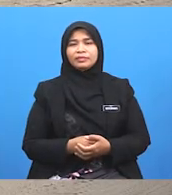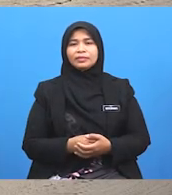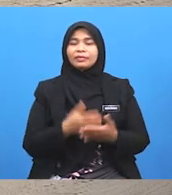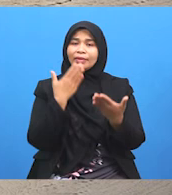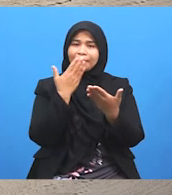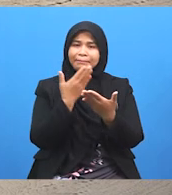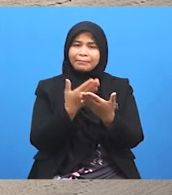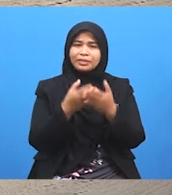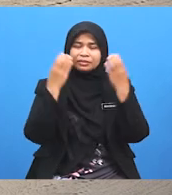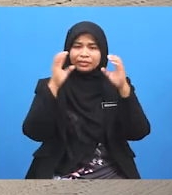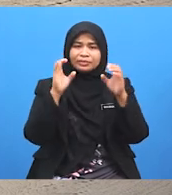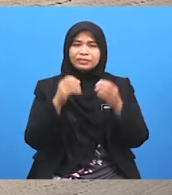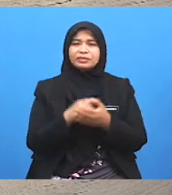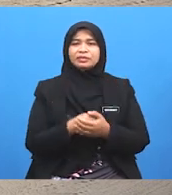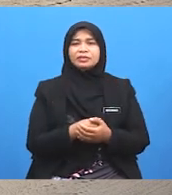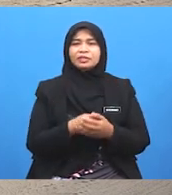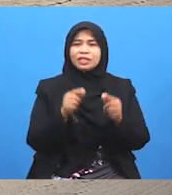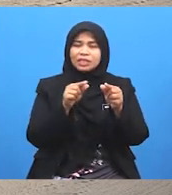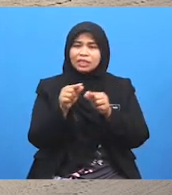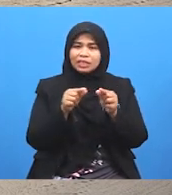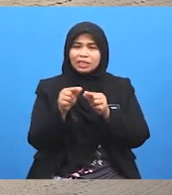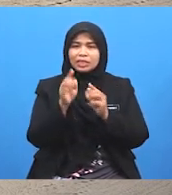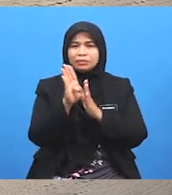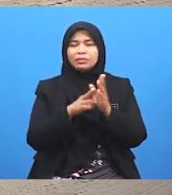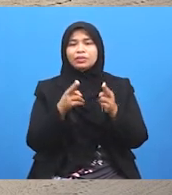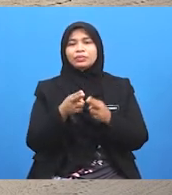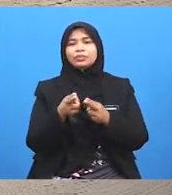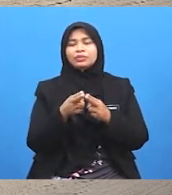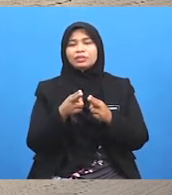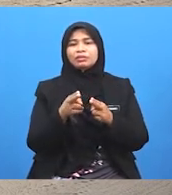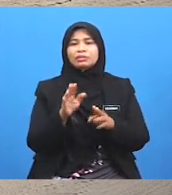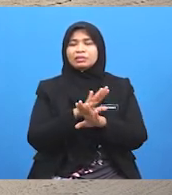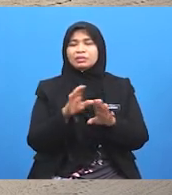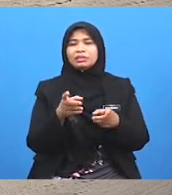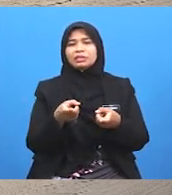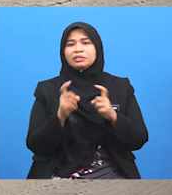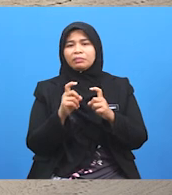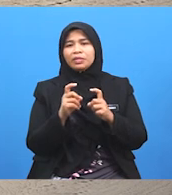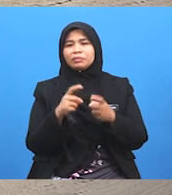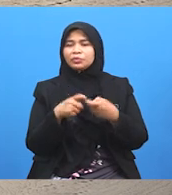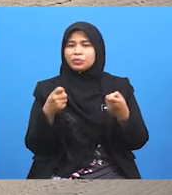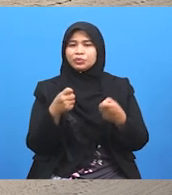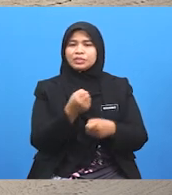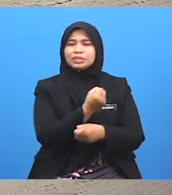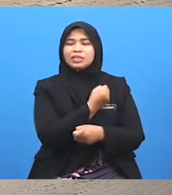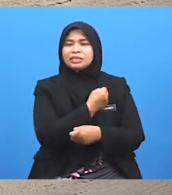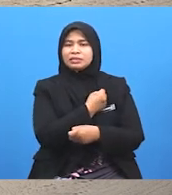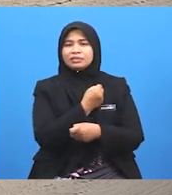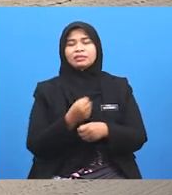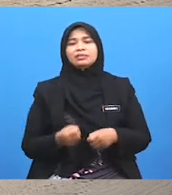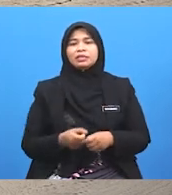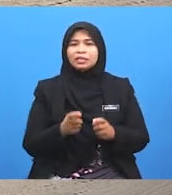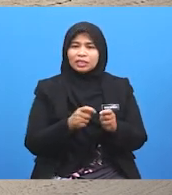Baik, cikgu. Gigi berusaha, tidak cepat berputus asa,